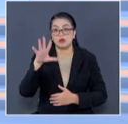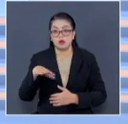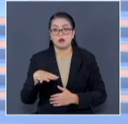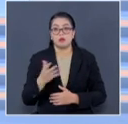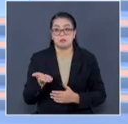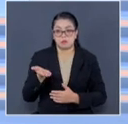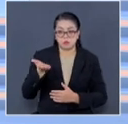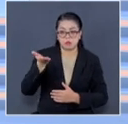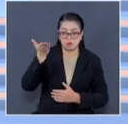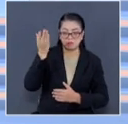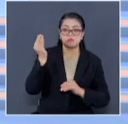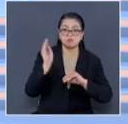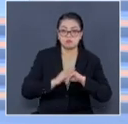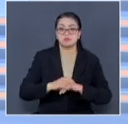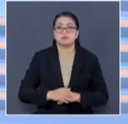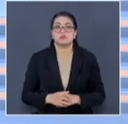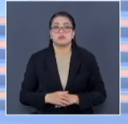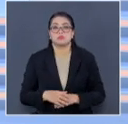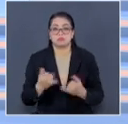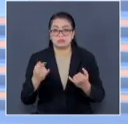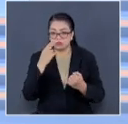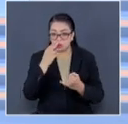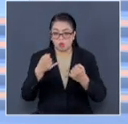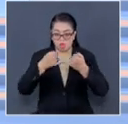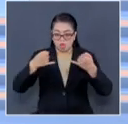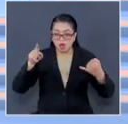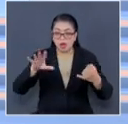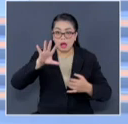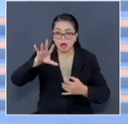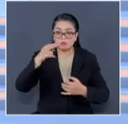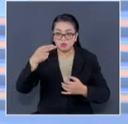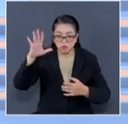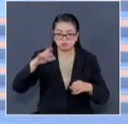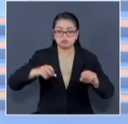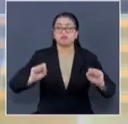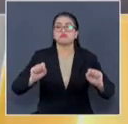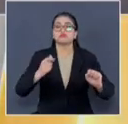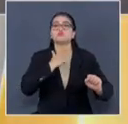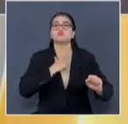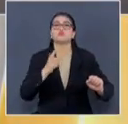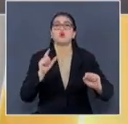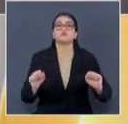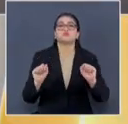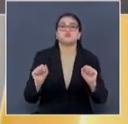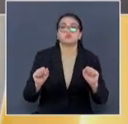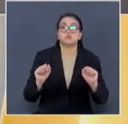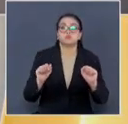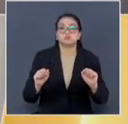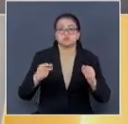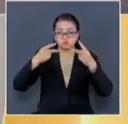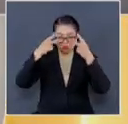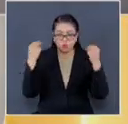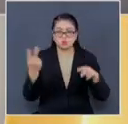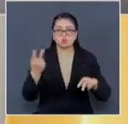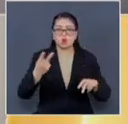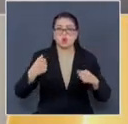ใช่แล้วนี่จะพาไปดูข่าวต่อไปนี้เส้นนึง 50,000 กว่าบาทขี่มอเตอร์ไซค์ไปด้วยใส่ไปด้วยเนี่ยค่ะปรากฏว่า2โจรอ้วน